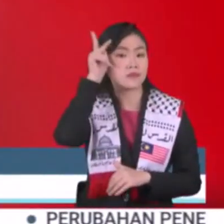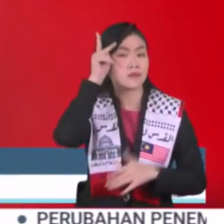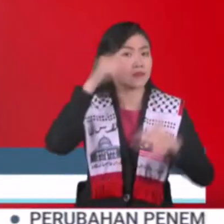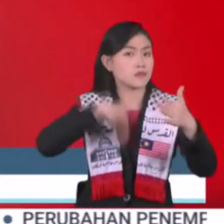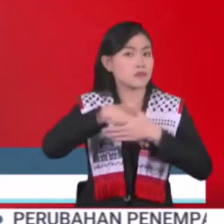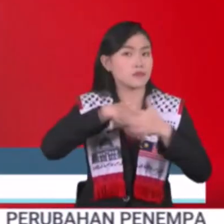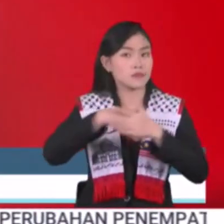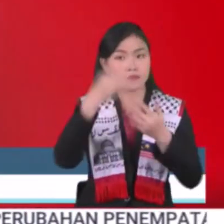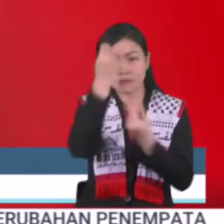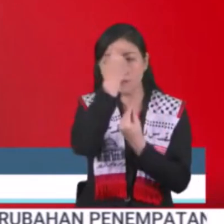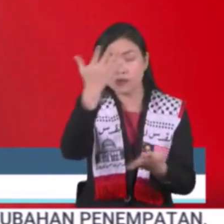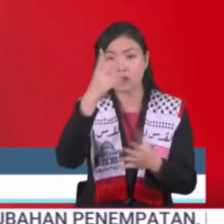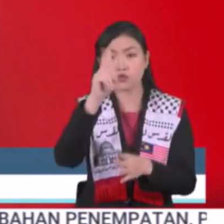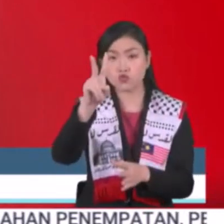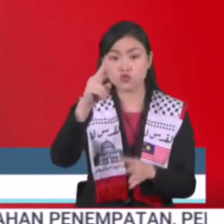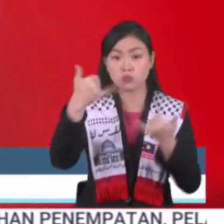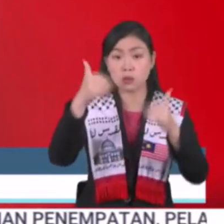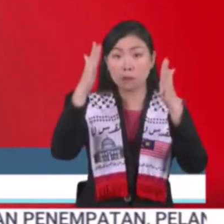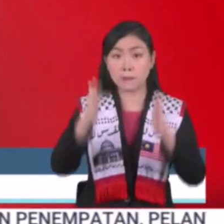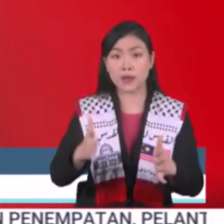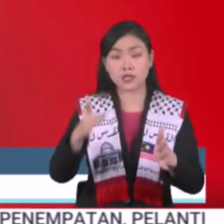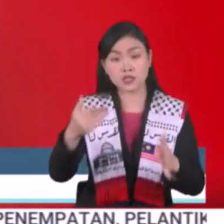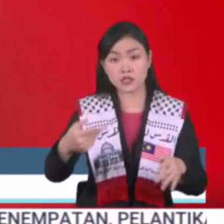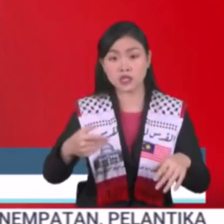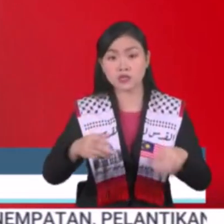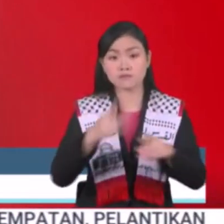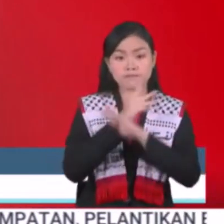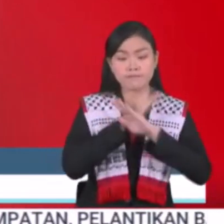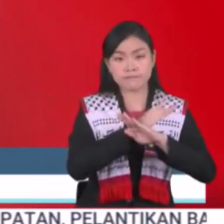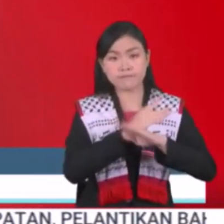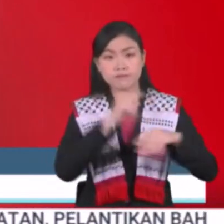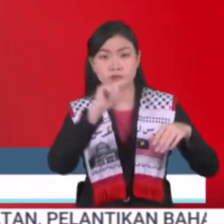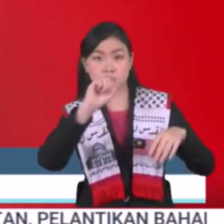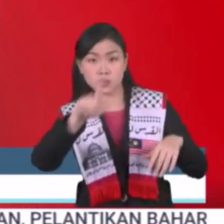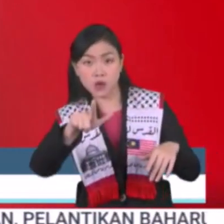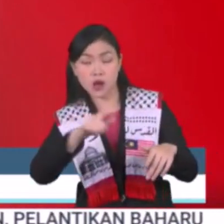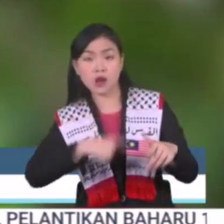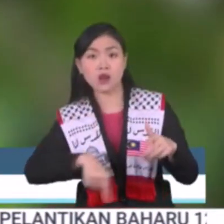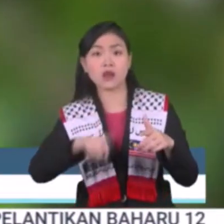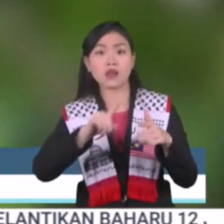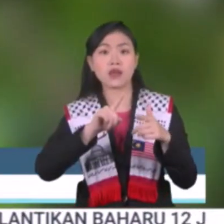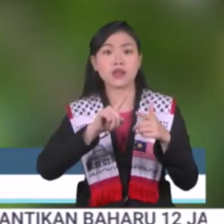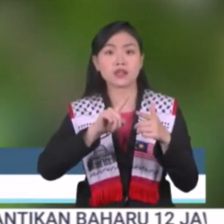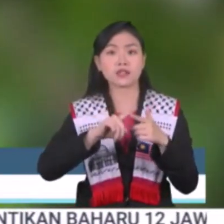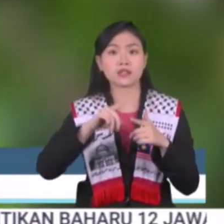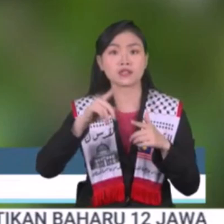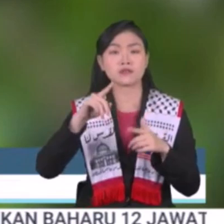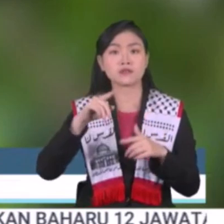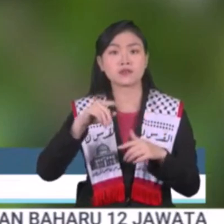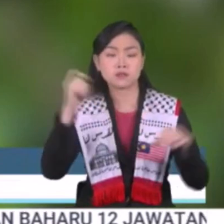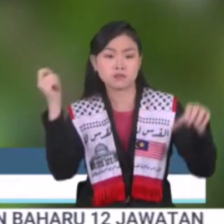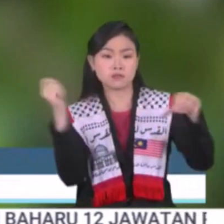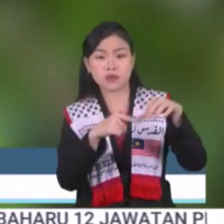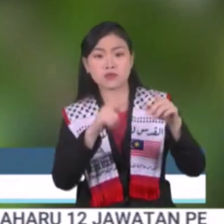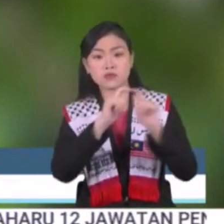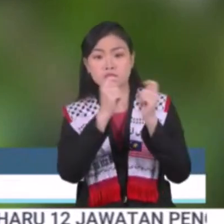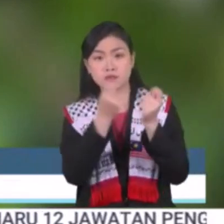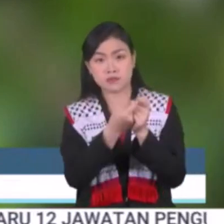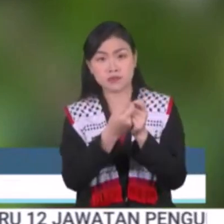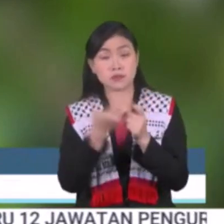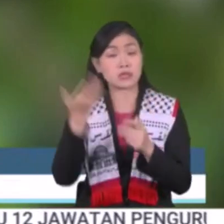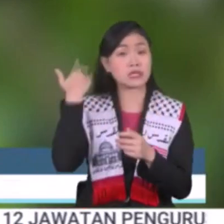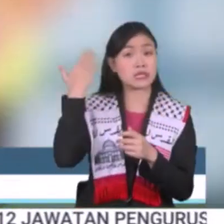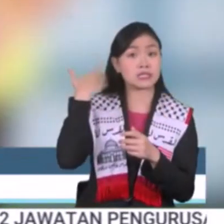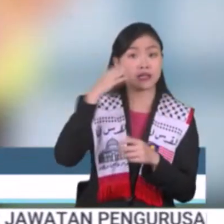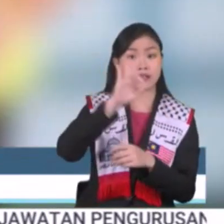KDN FC memaklumkan dua pemain itu ialah penjaga gol Fikri Cik Soh dan Hakimi Abdullah di bahagian serangan pasukan.